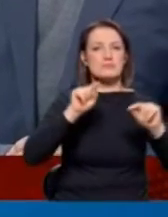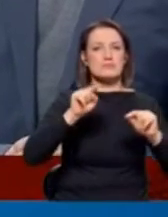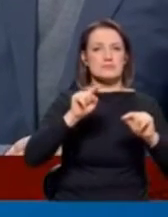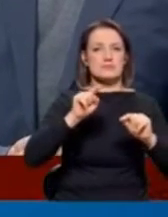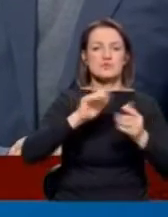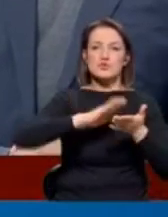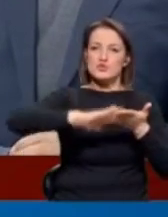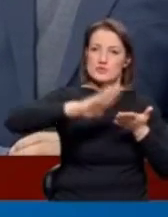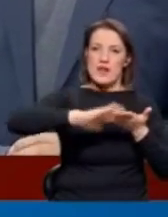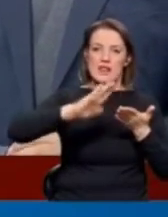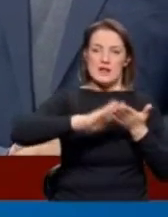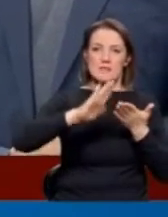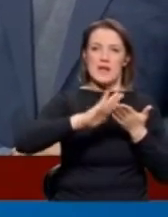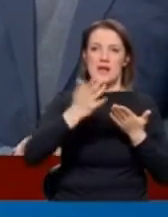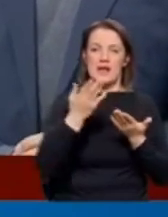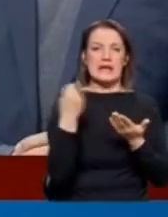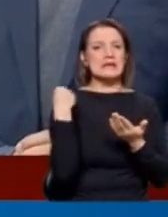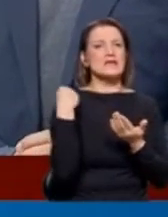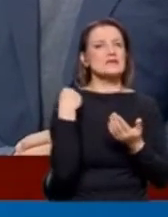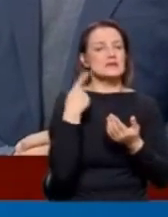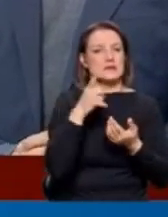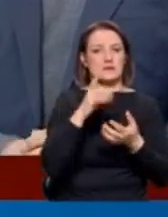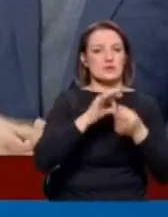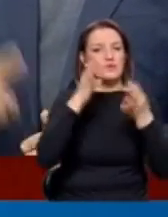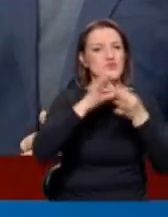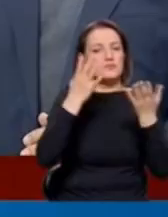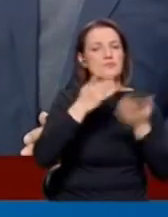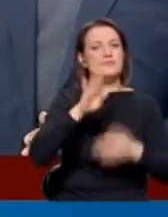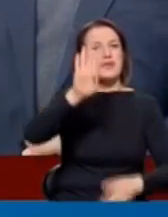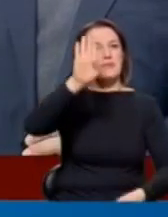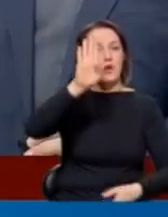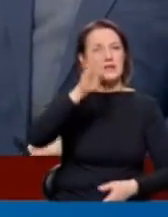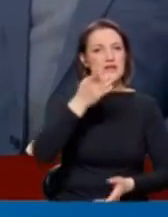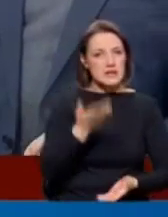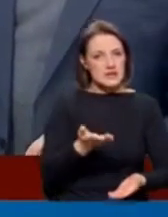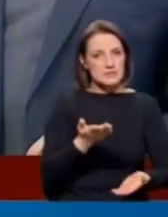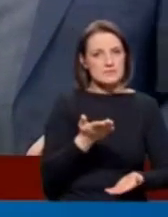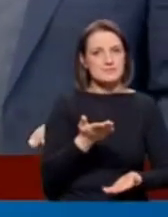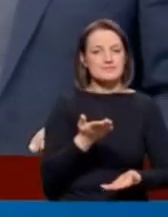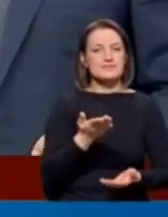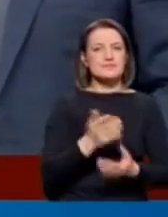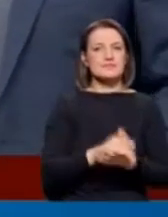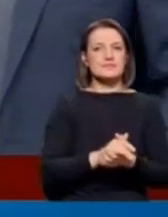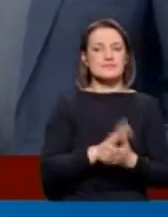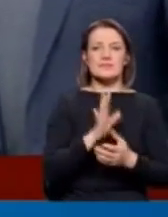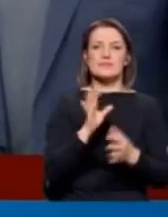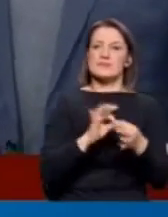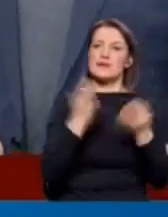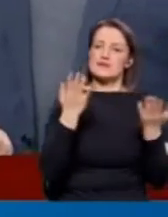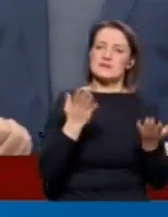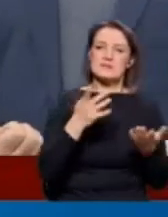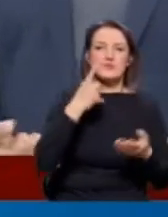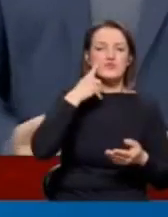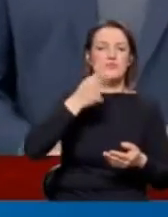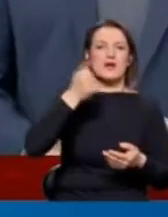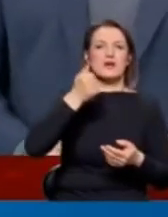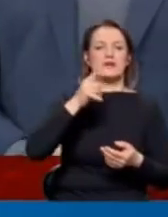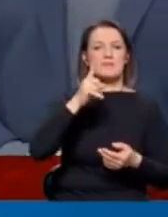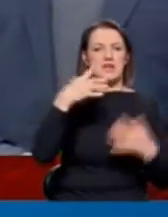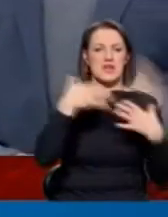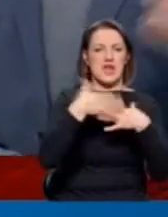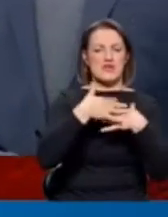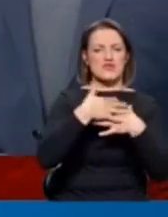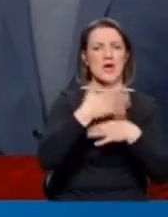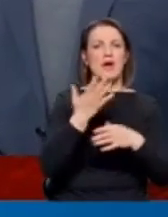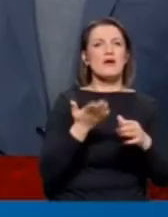revize mi Tabi tabi yeni yani yenilenmesi söz konusu daha demokratik bir şey işte nedir şimdi Cumhurbaşkanı bir gece